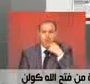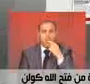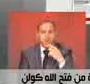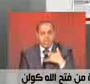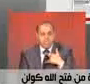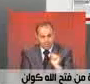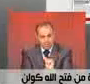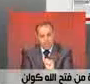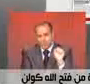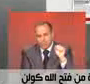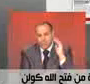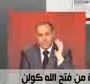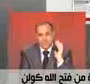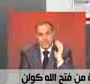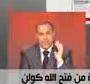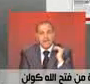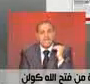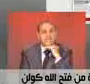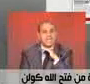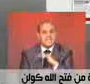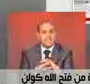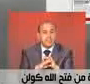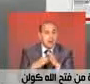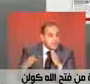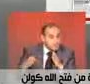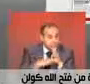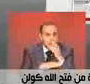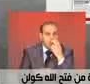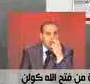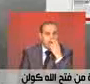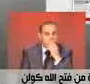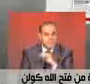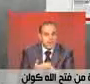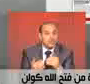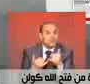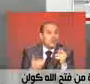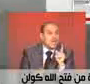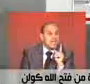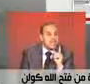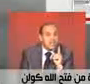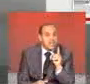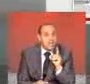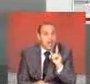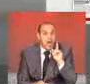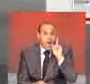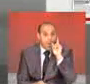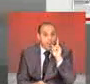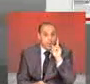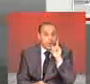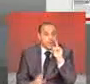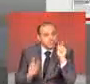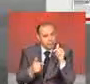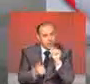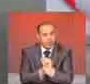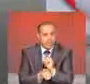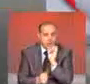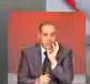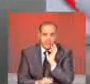تعتقله، ولم يتضح على الفور سبب مداهمة الشرطة لمكاتب الصحيفة أو ما إذا كانت اعتقلت أحدا.